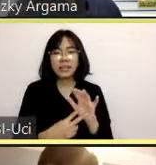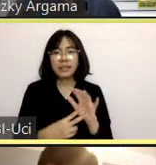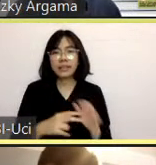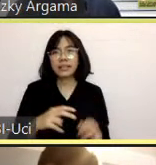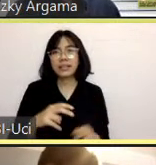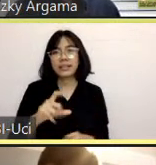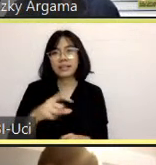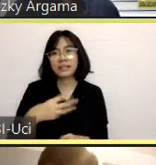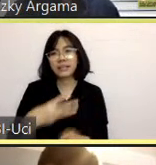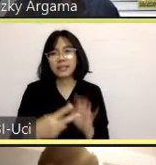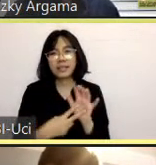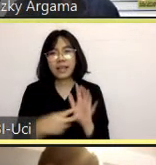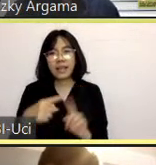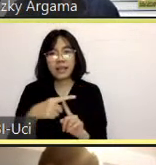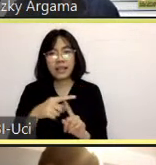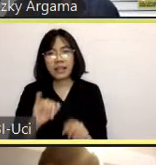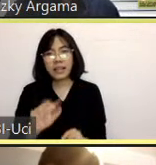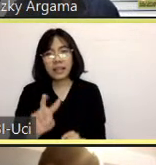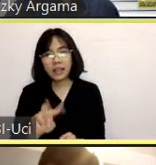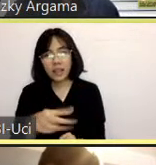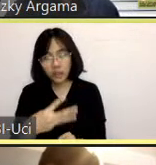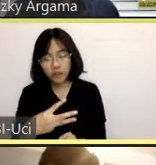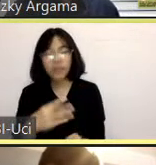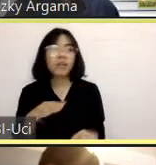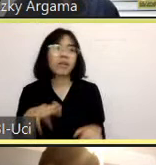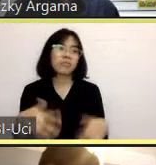misalnya, nilai-nilai non-partisan ya, itu